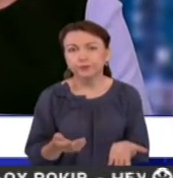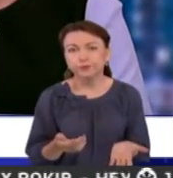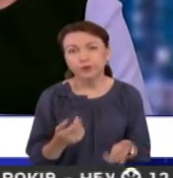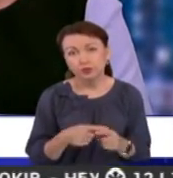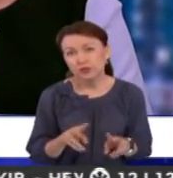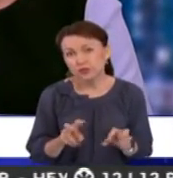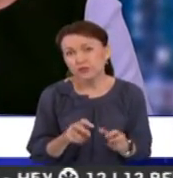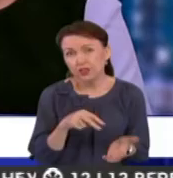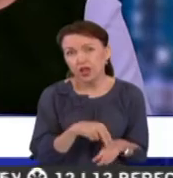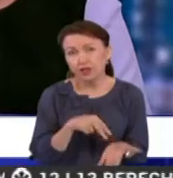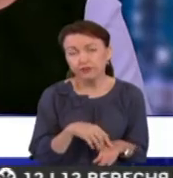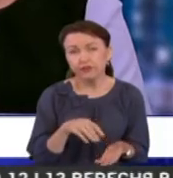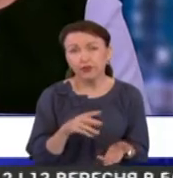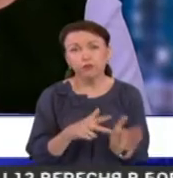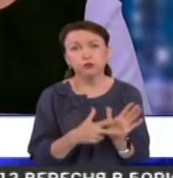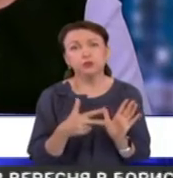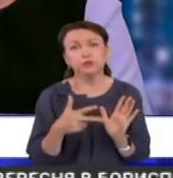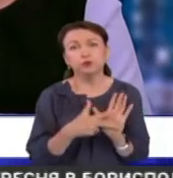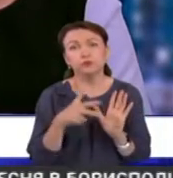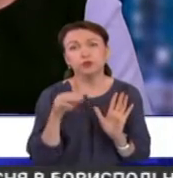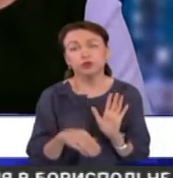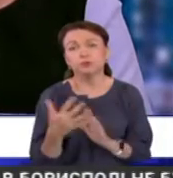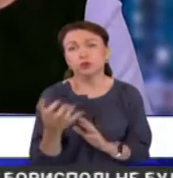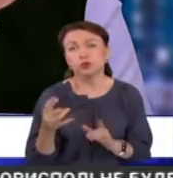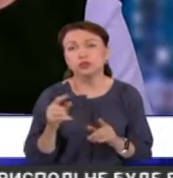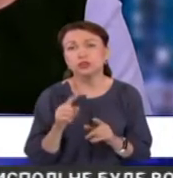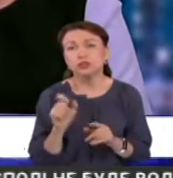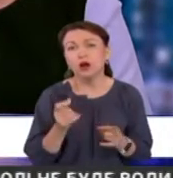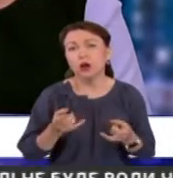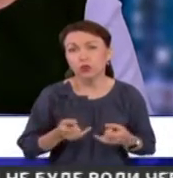цей тариф до солідарної моделі, да, яка будувалася.